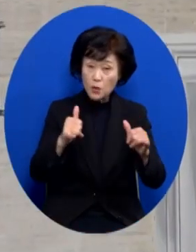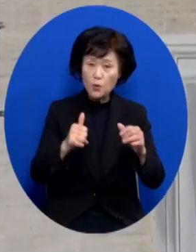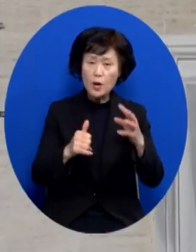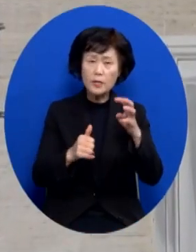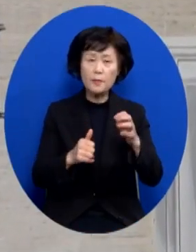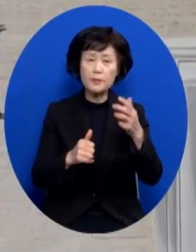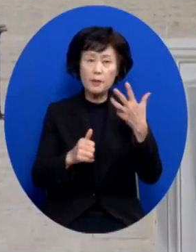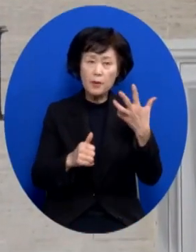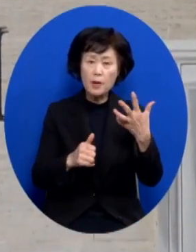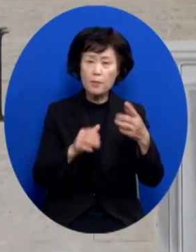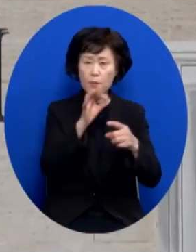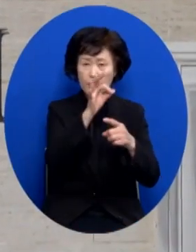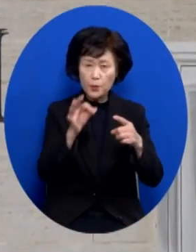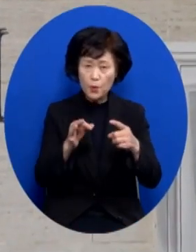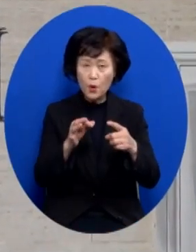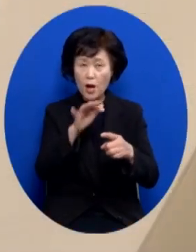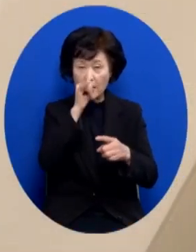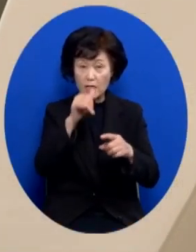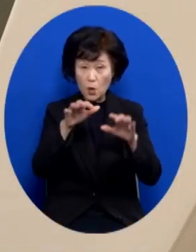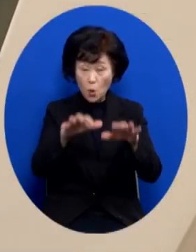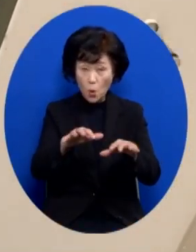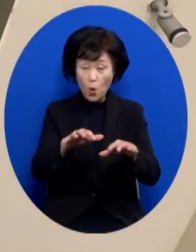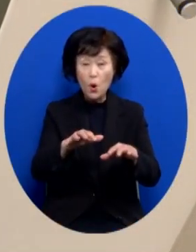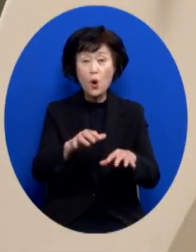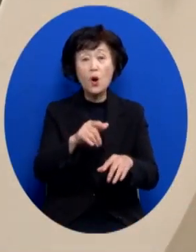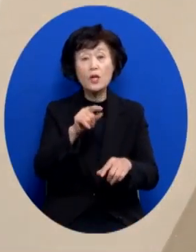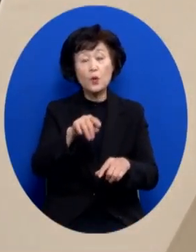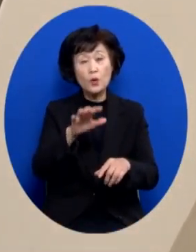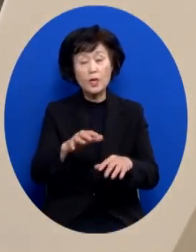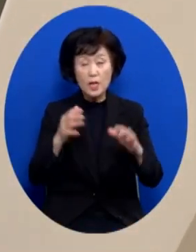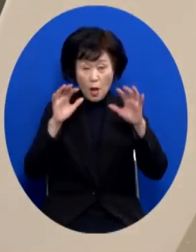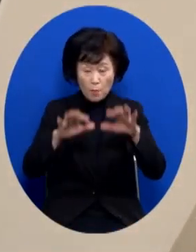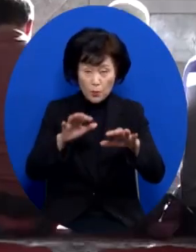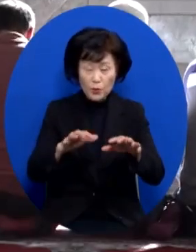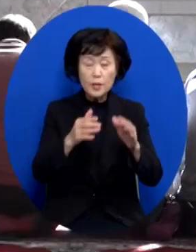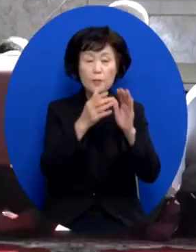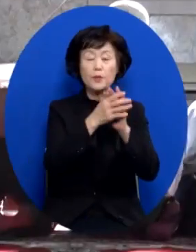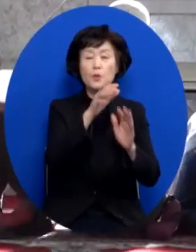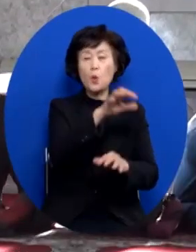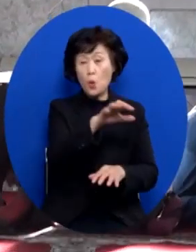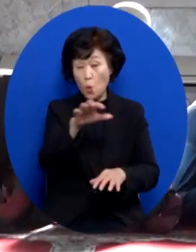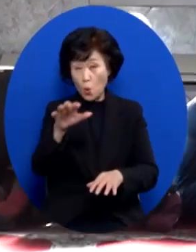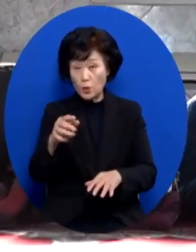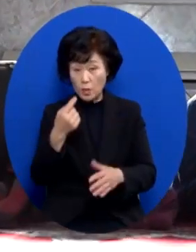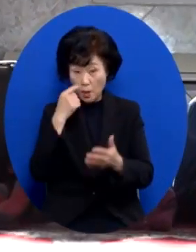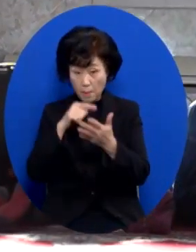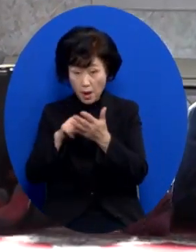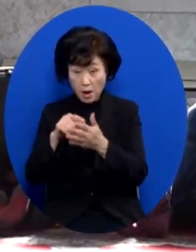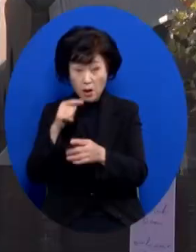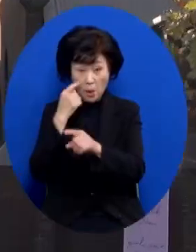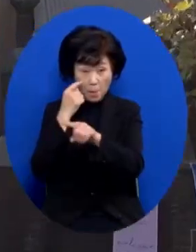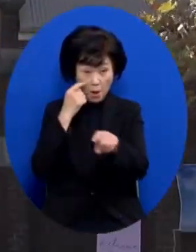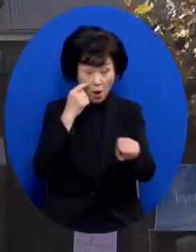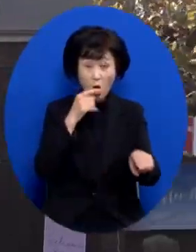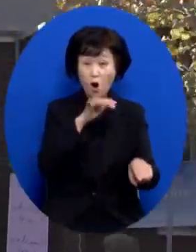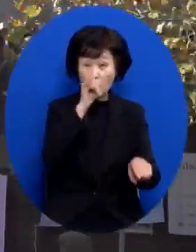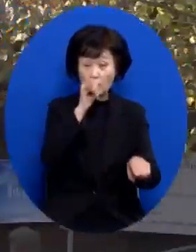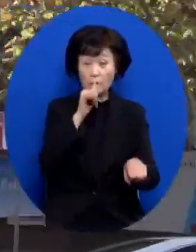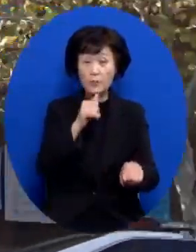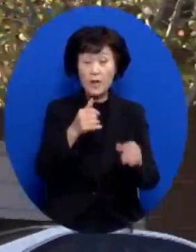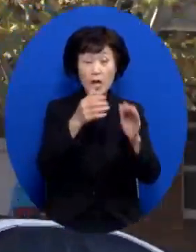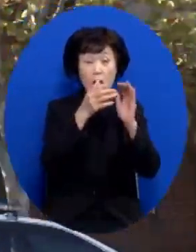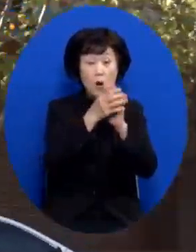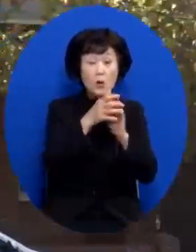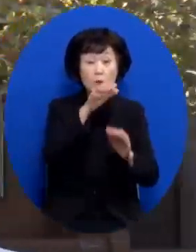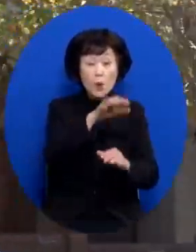38%에 달하는 이곳에서는 대형 모스크와 무슬림 기도처수를 곳곳에서 발견할 수 있습니다. 무슬림 기도처수